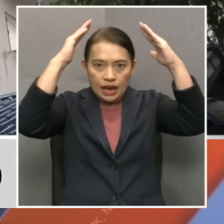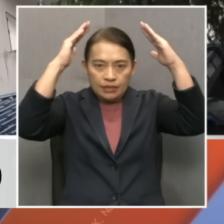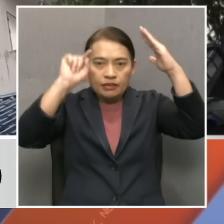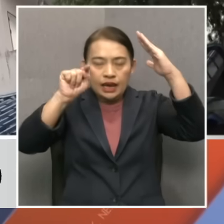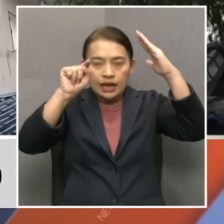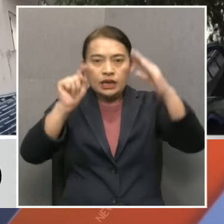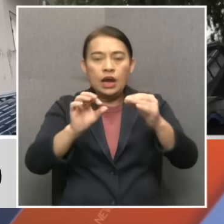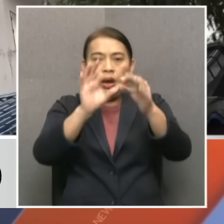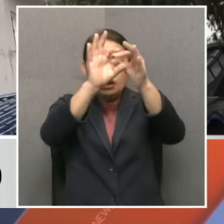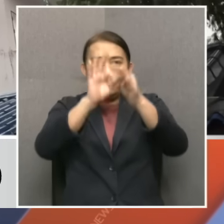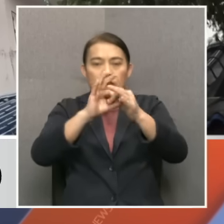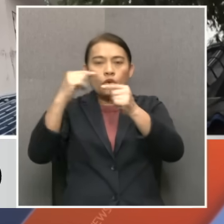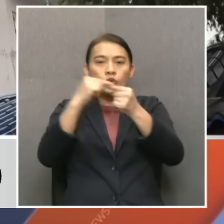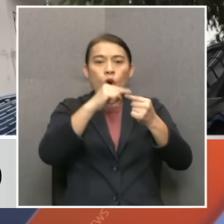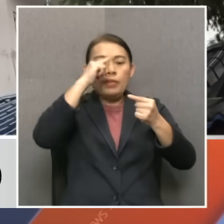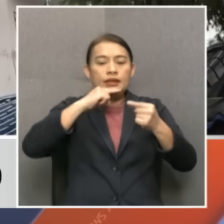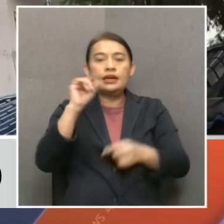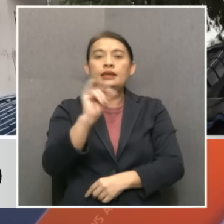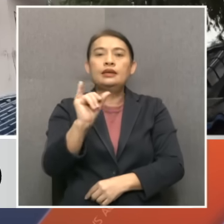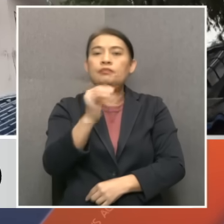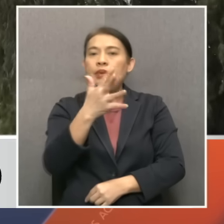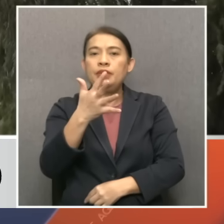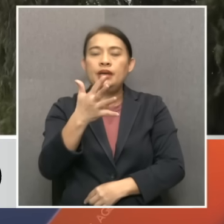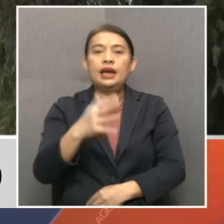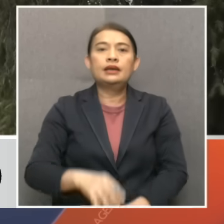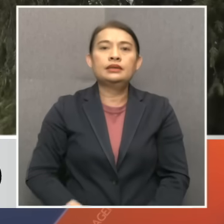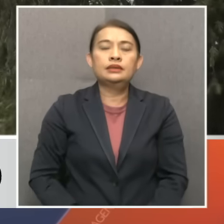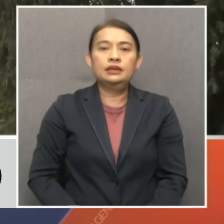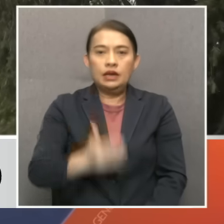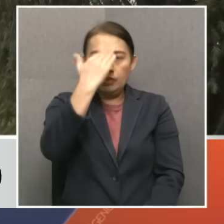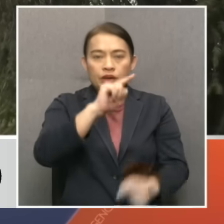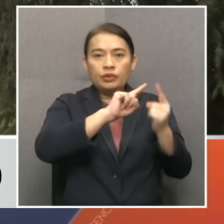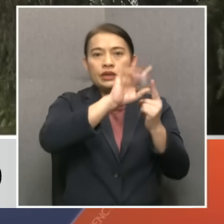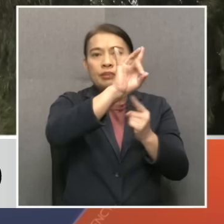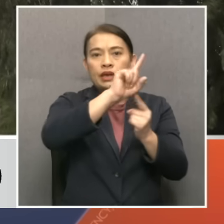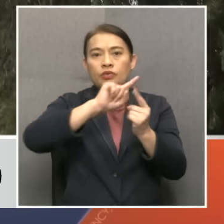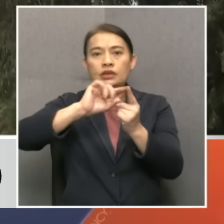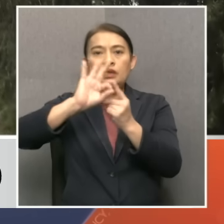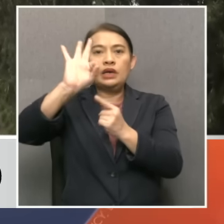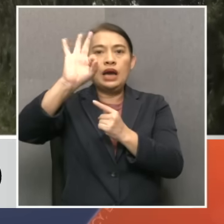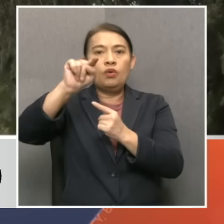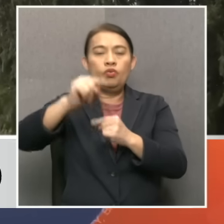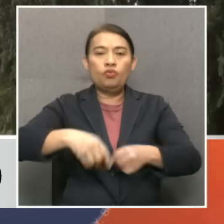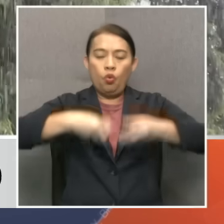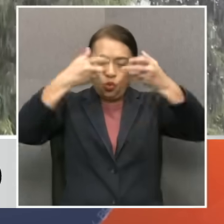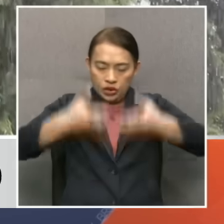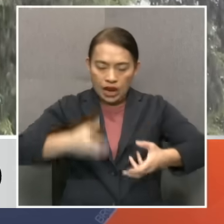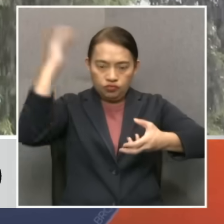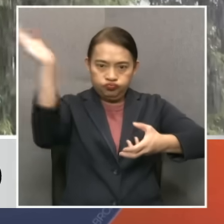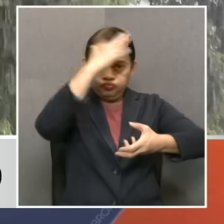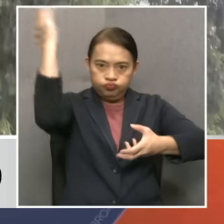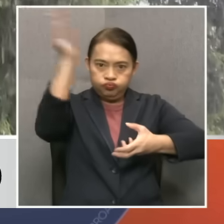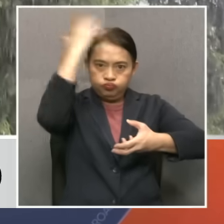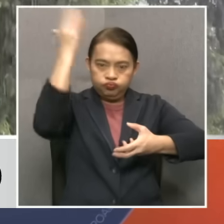อมนี่มันสลายตัวโดยเร็วเพราะว่าอย่าลืมว่าความกดอากาศสูงเนี่ยวันที่8ที่9แรงมากนะครับเพราะฉะนั้นมันก็จะท